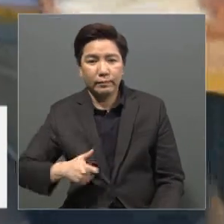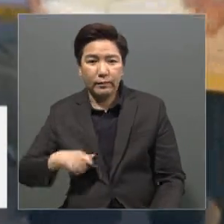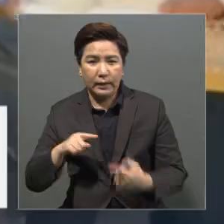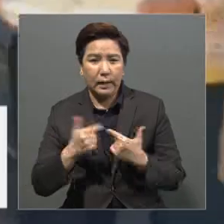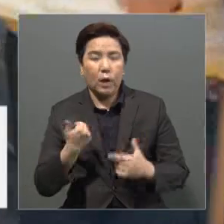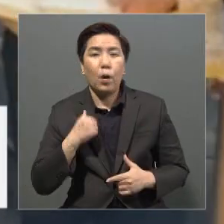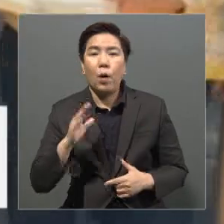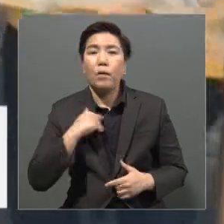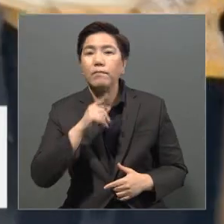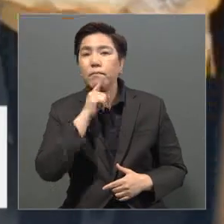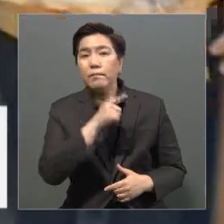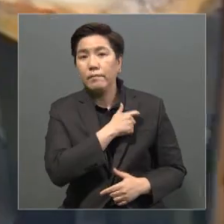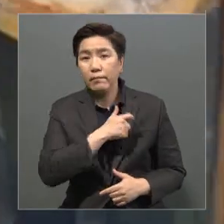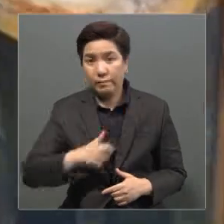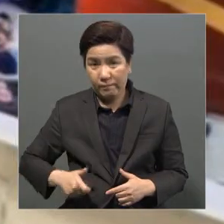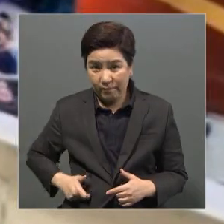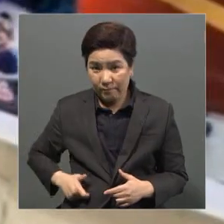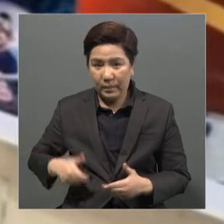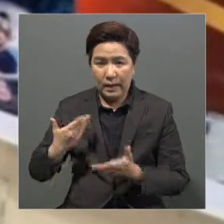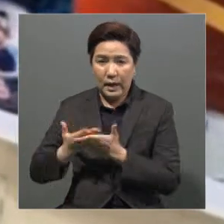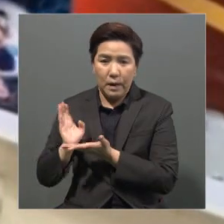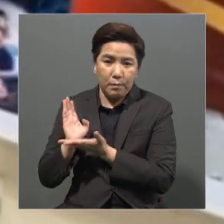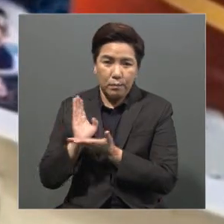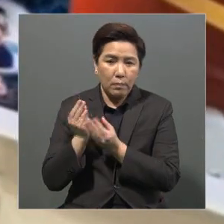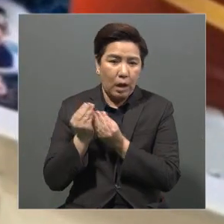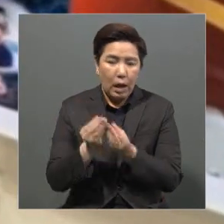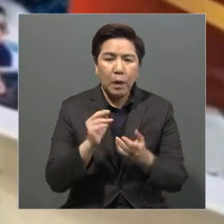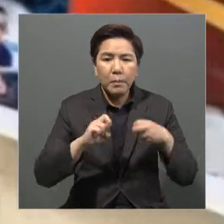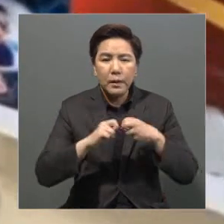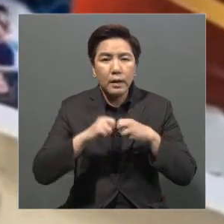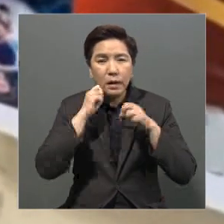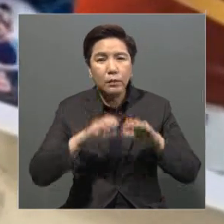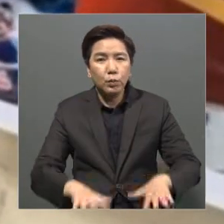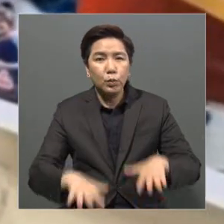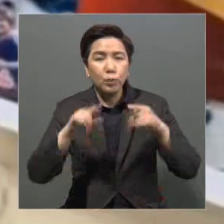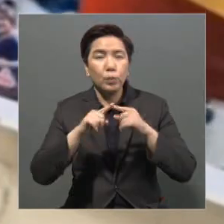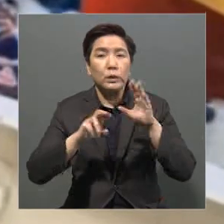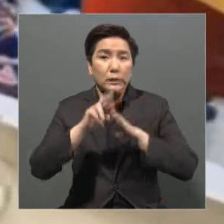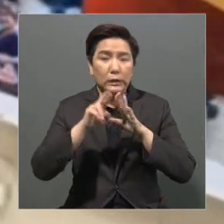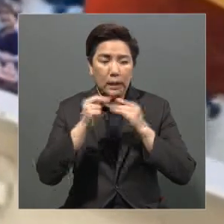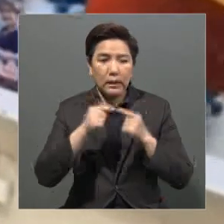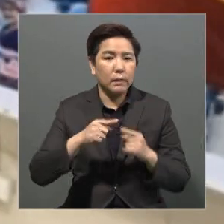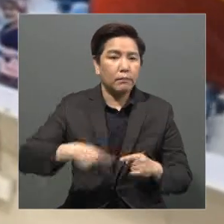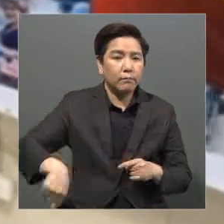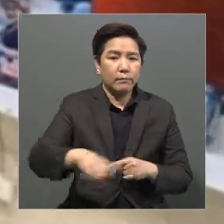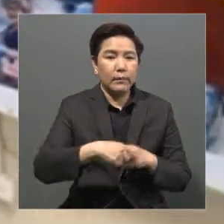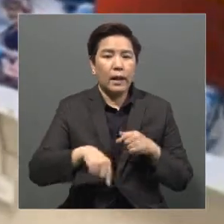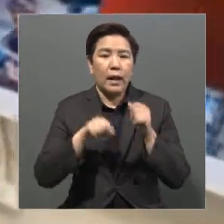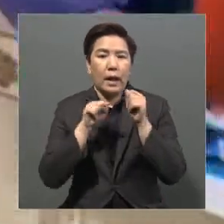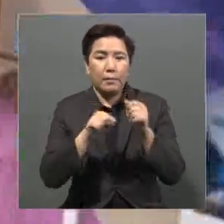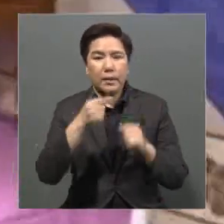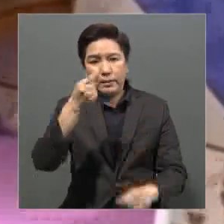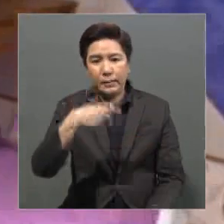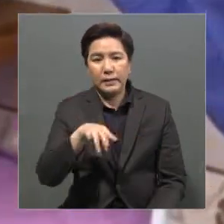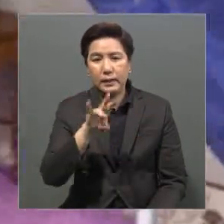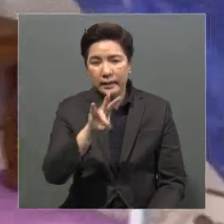เทพรัตนราชสุดาสยามบรมราชกุมารีเพื่อช่วยเหลือเด็กที่ประสบภัยน้ำท่วมจังหวัดเชียงรายในพื้นที่7อำเภอจำนวน